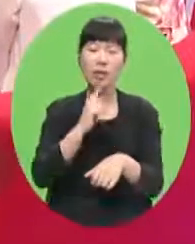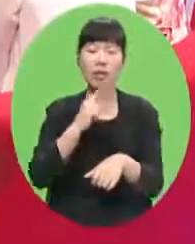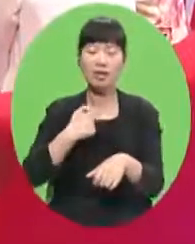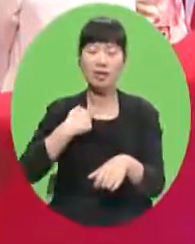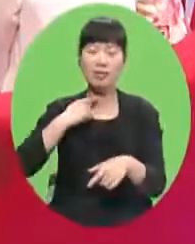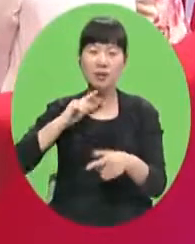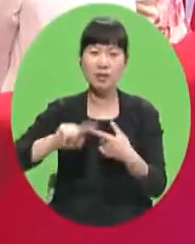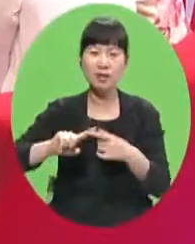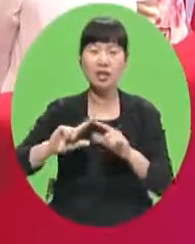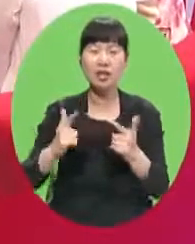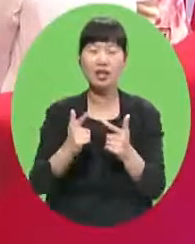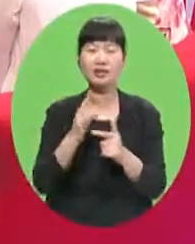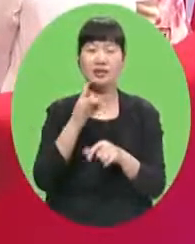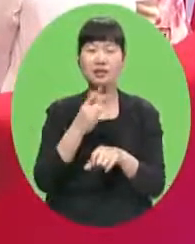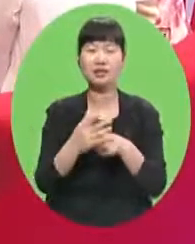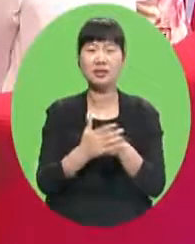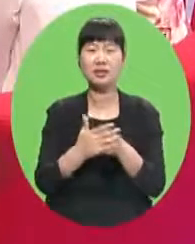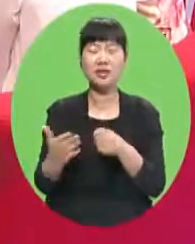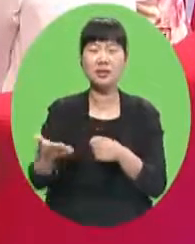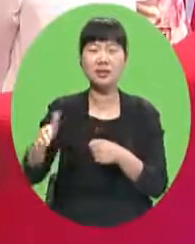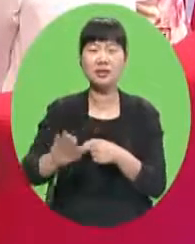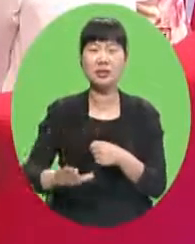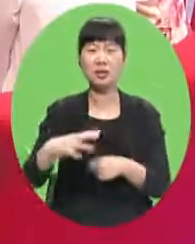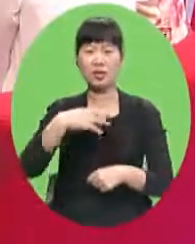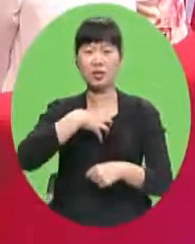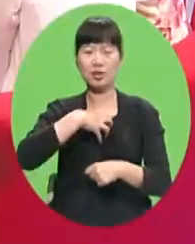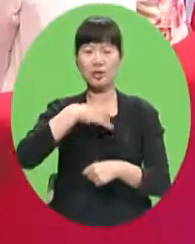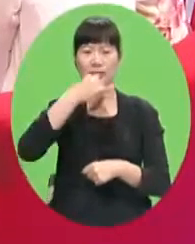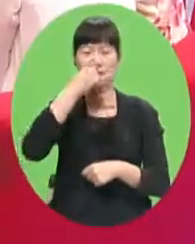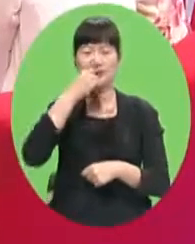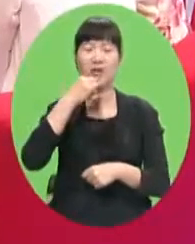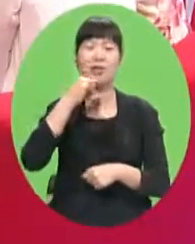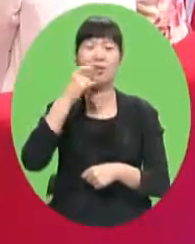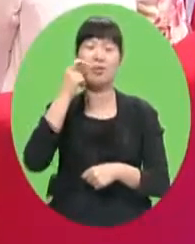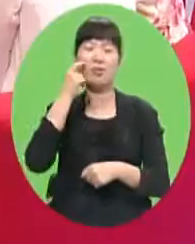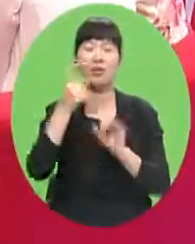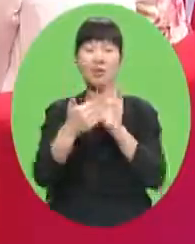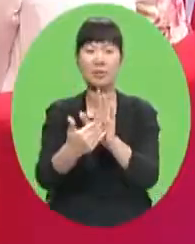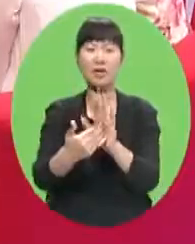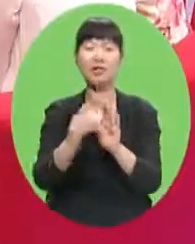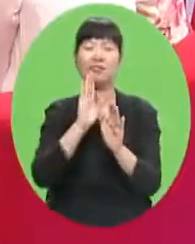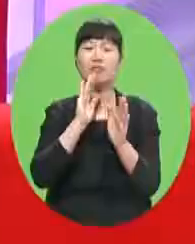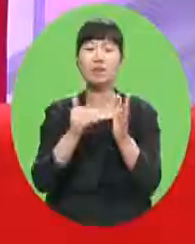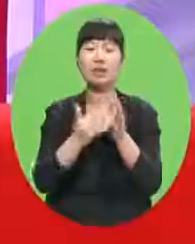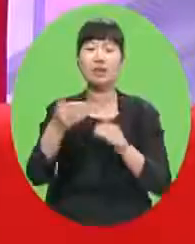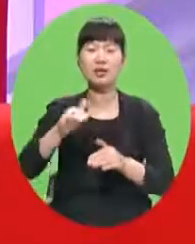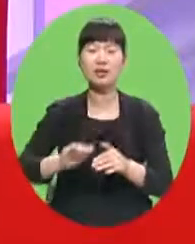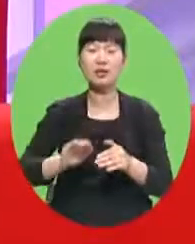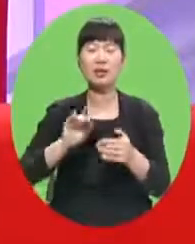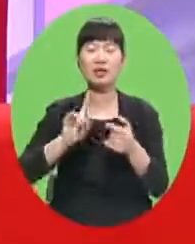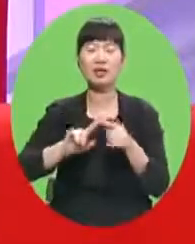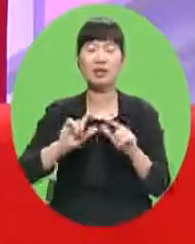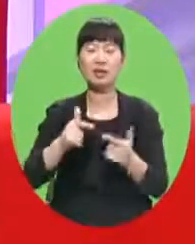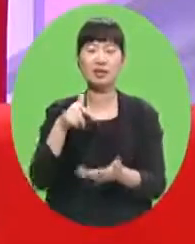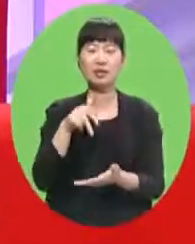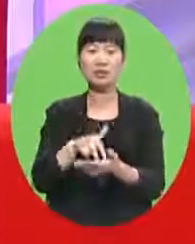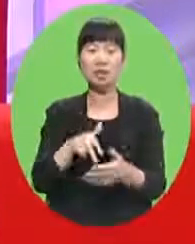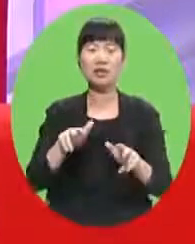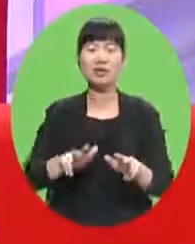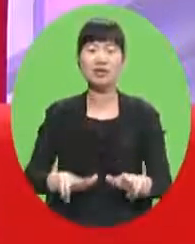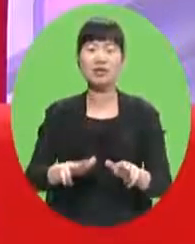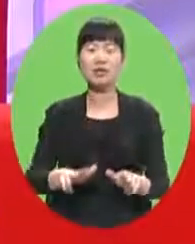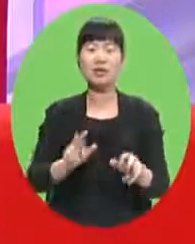마음대로 안 되거든요. 그렇지만 아주 위험한 것은 못하게 해야 되는 게 맞아요. 그렇지만 그러지 않는 선에서는 이